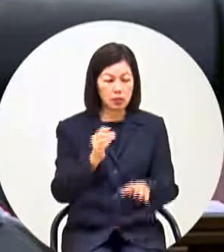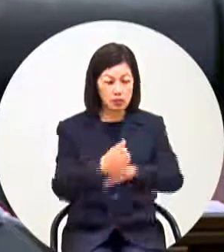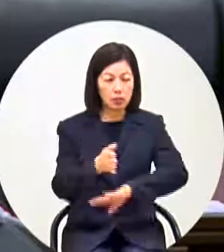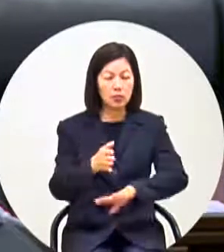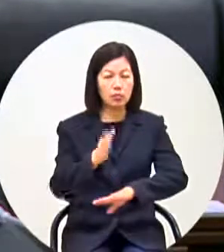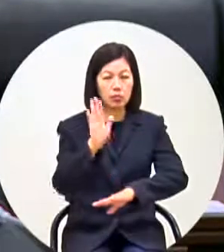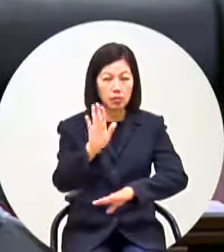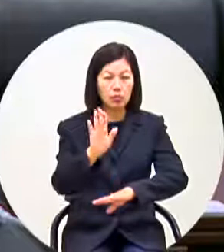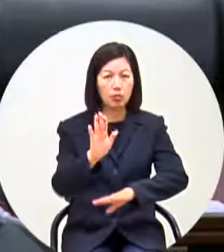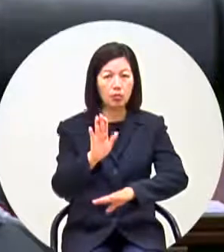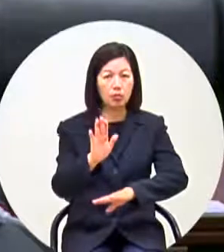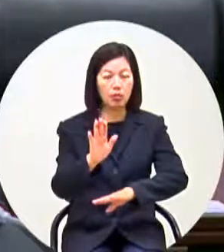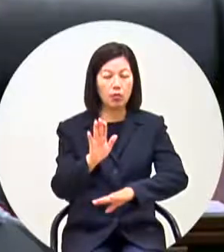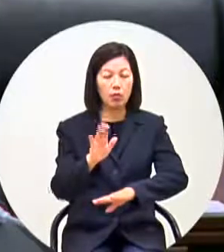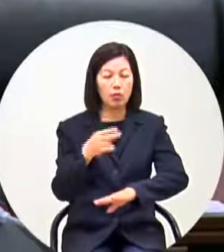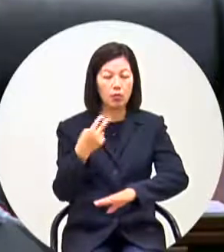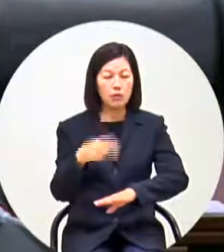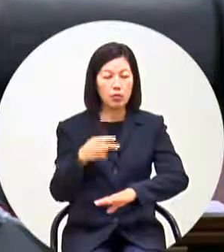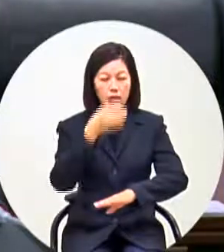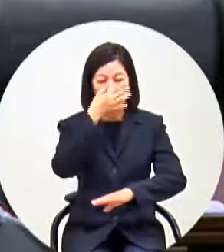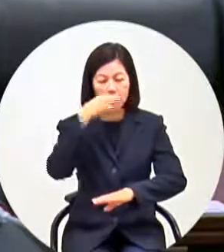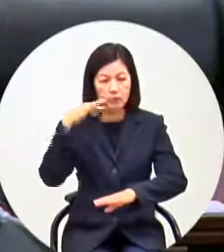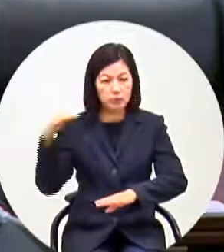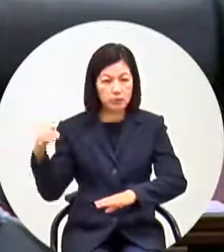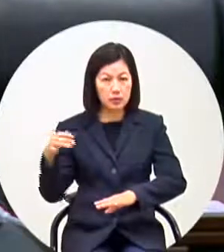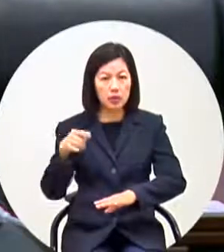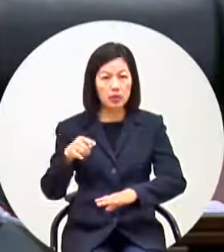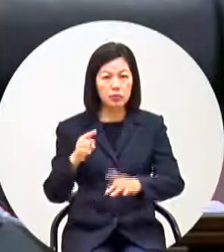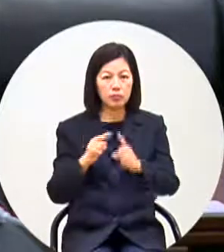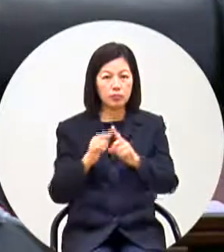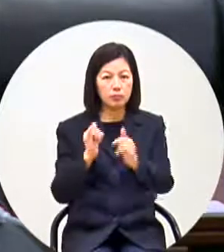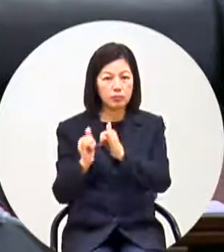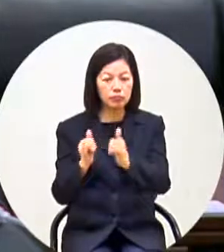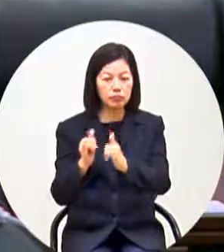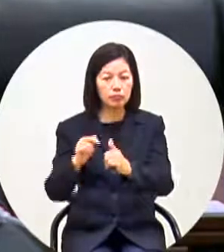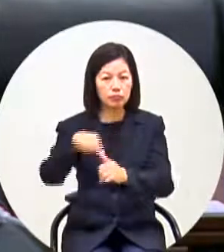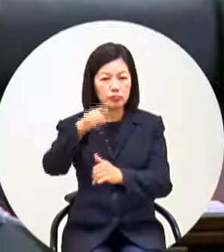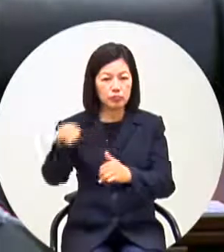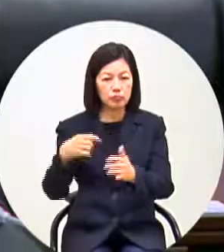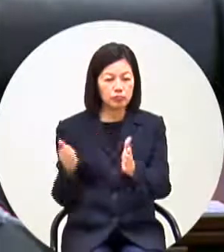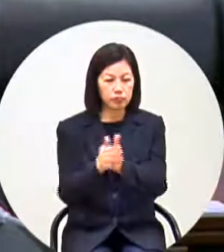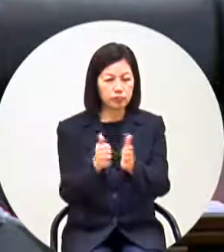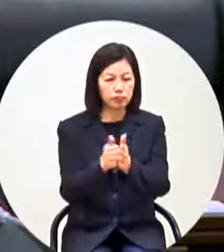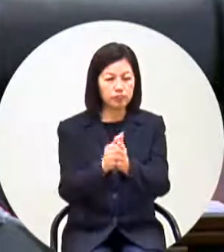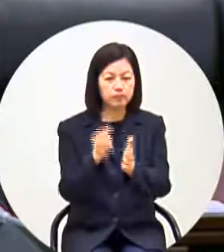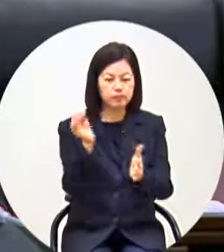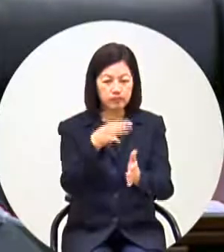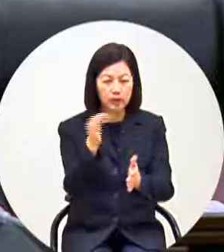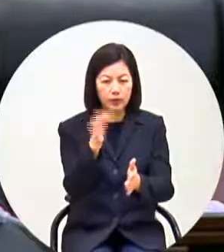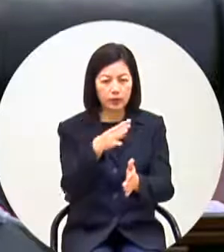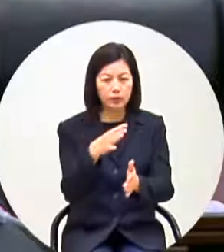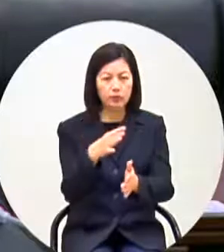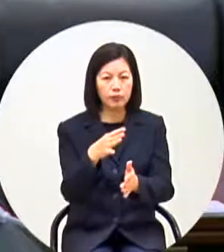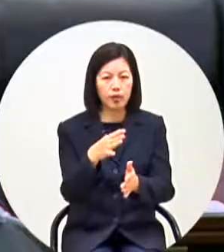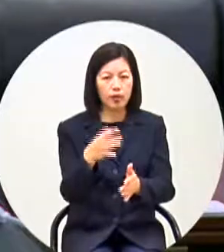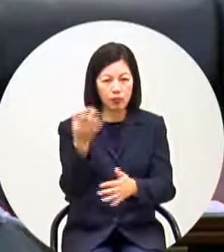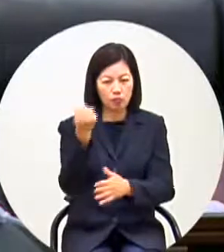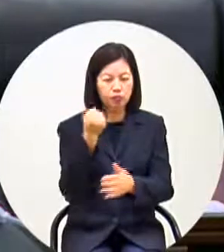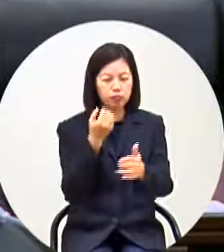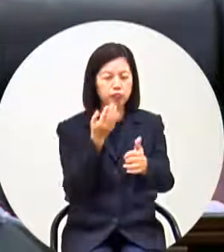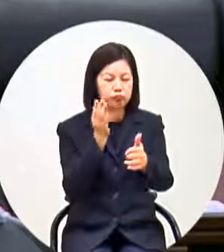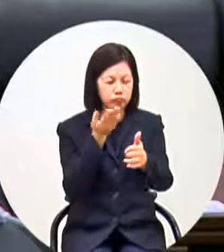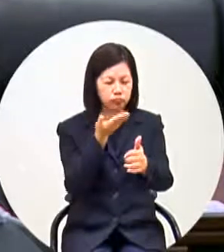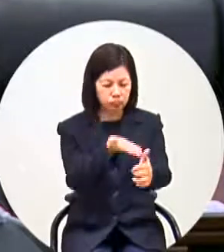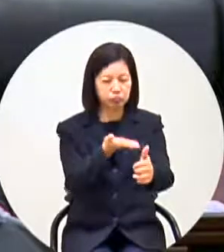我们凤山哦民众来行使这个免费搭乘的权益哦，所以这样就符合我们公